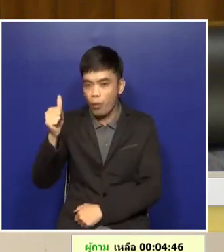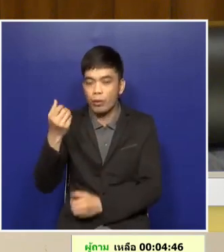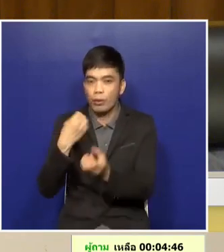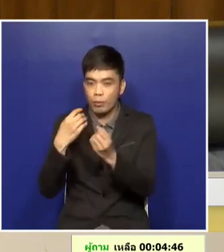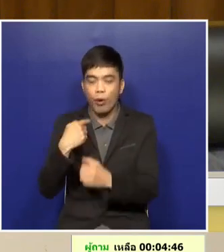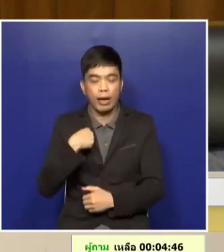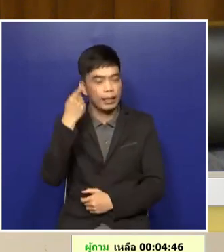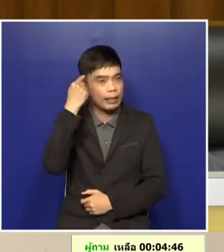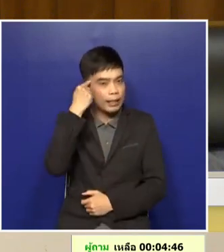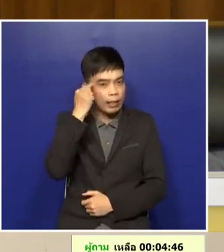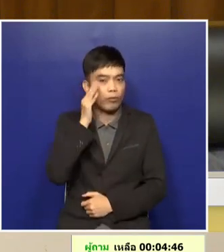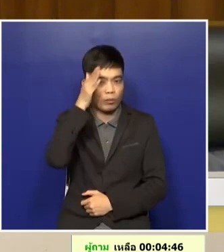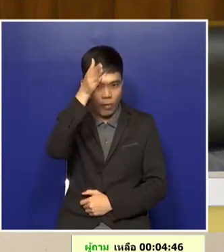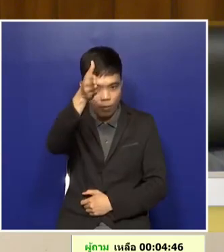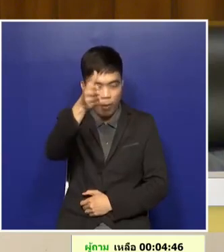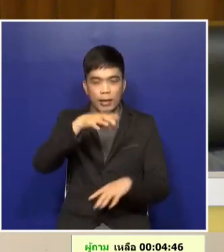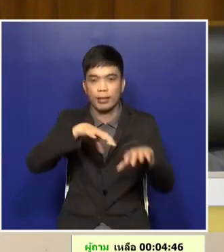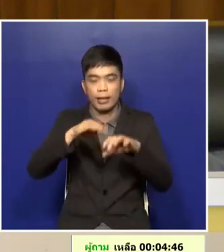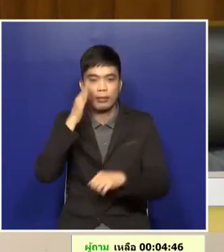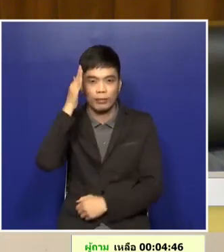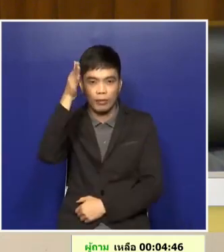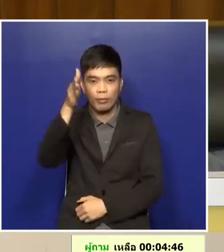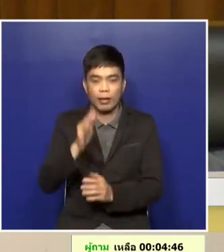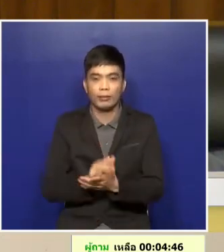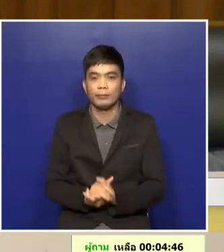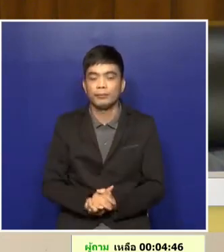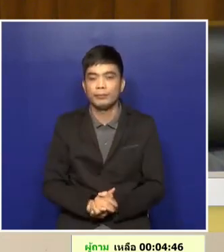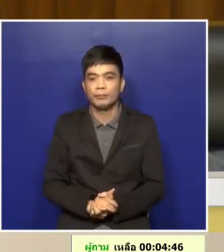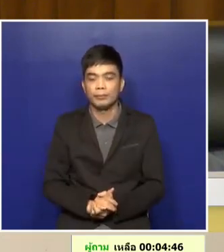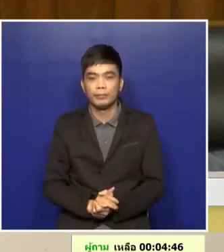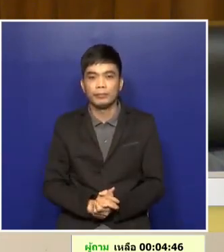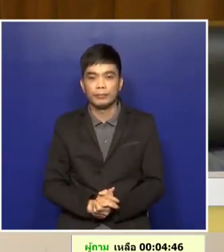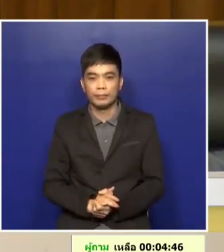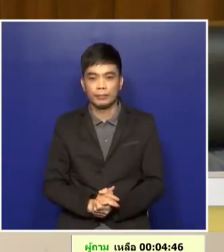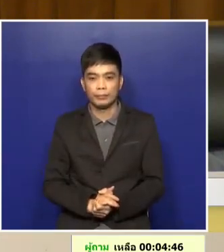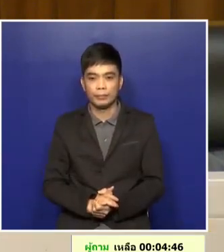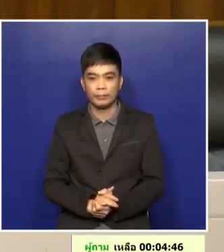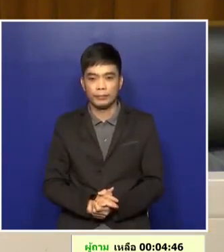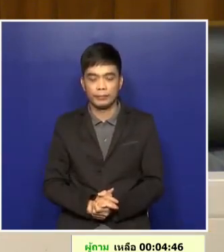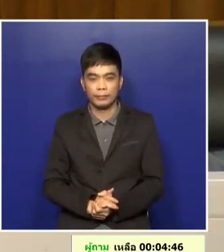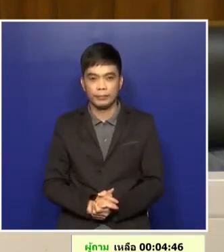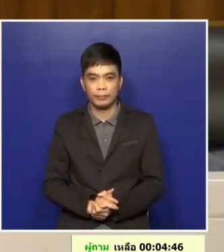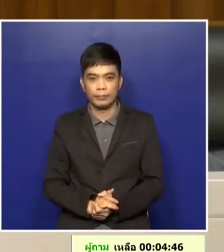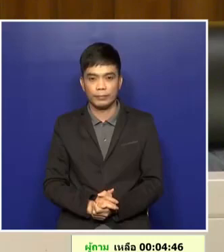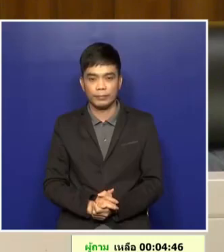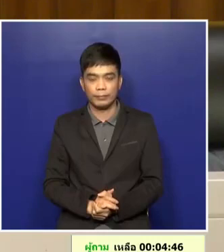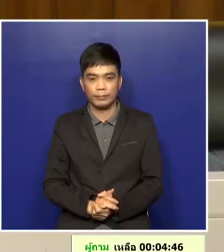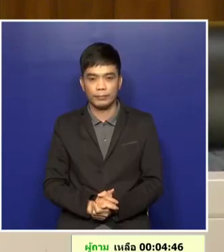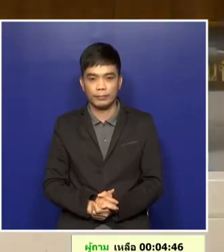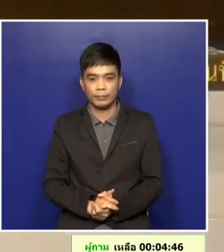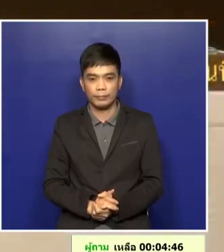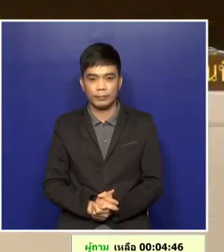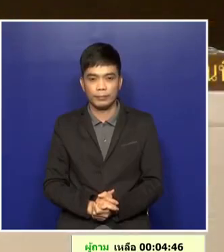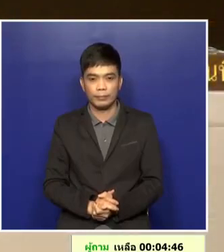งการในอนาคตนะครับก็ขออนุญาตกราบเรียนนะครับ ครับเชิญท่านพิภพคำถ